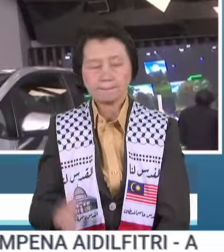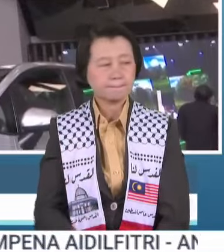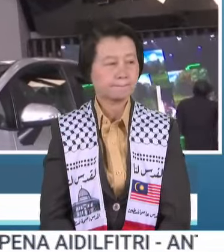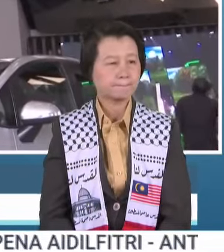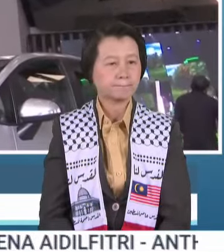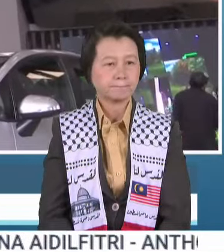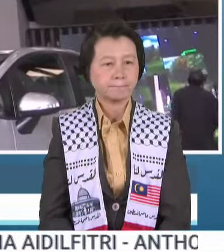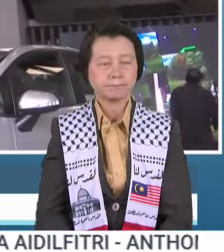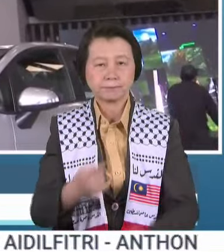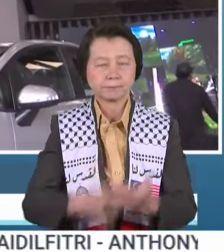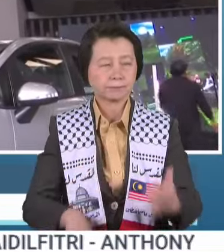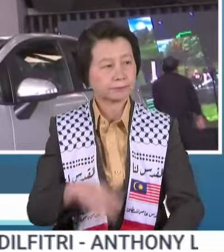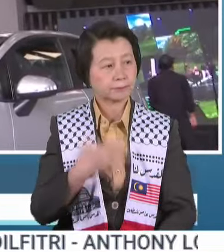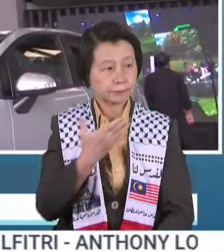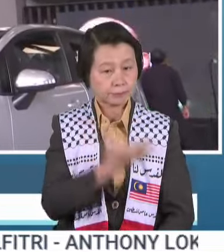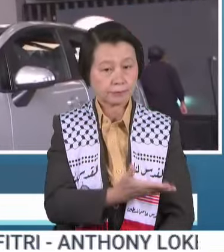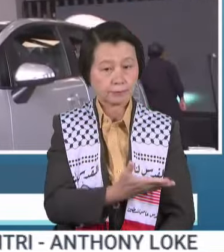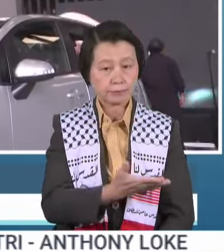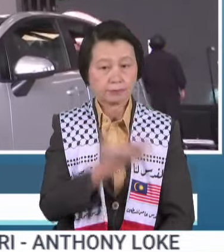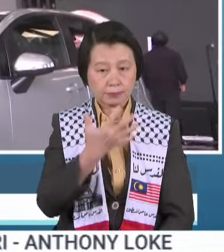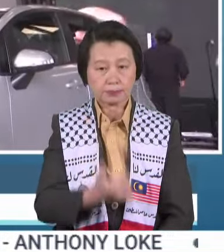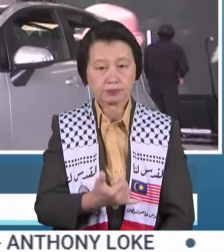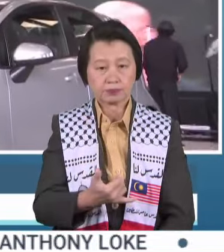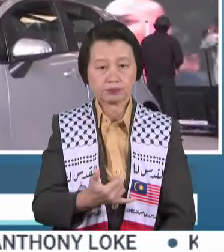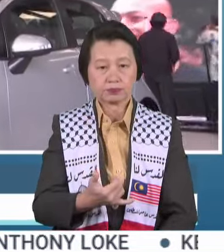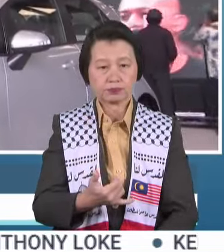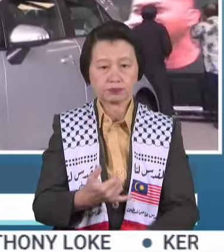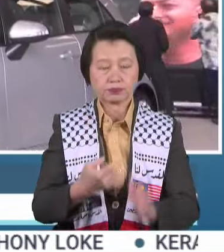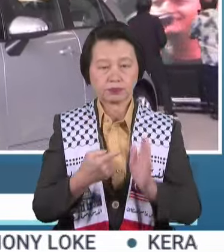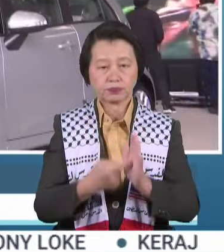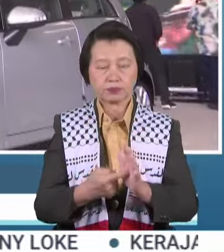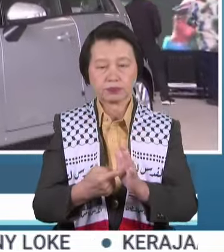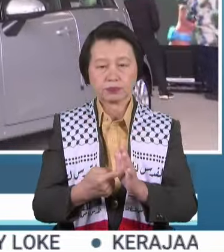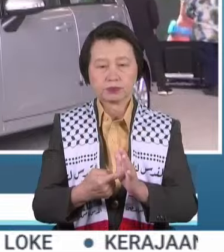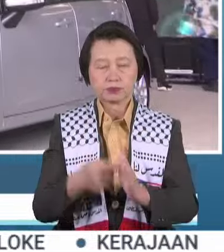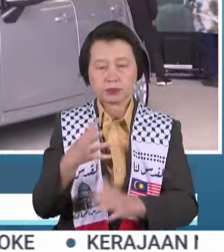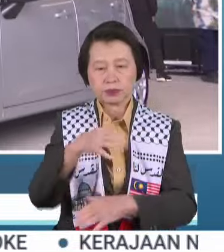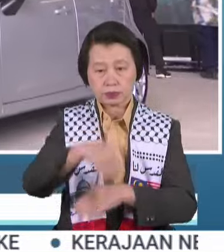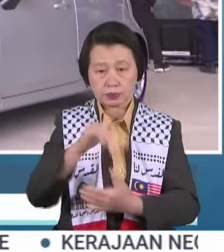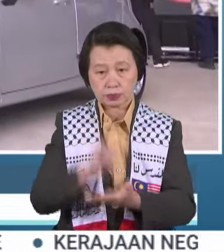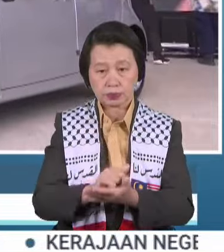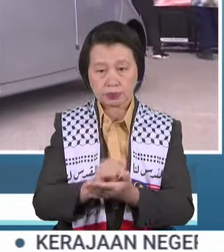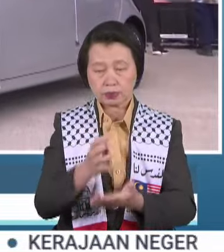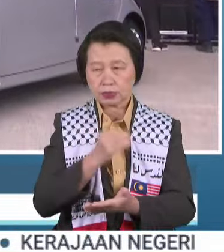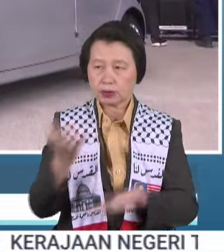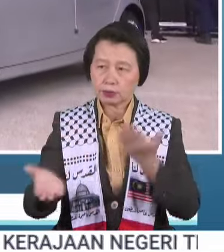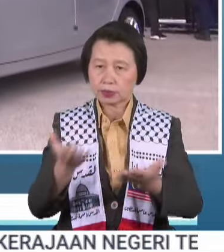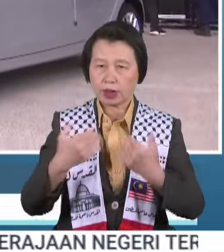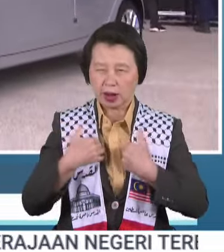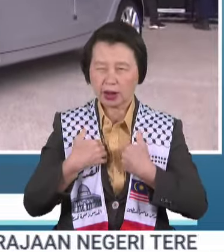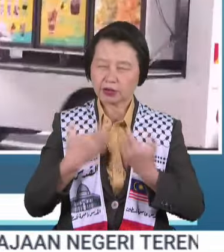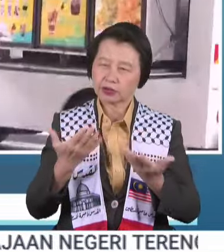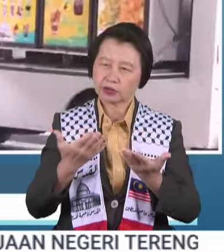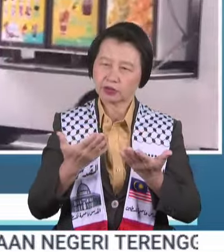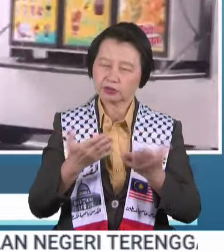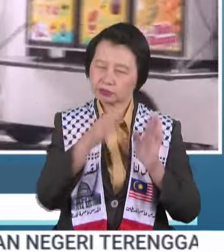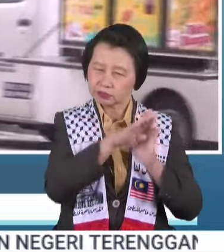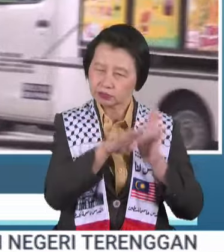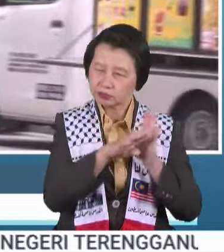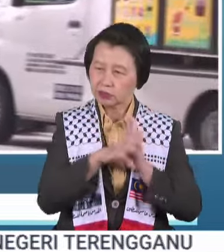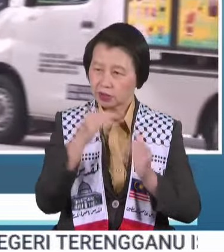yang saudara LY ingin tonton persembahan pada malam ini dan juga mungkin ada tips yang terakhirlah